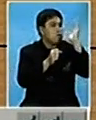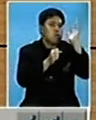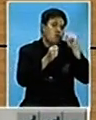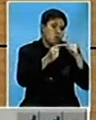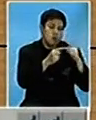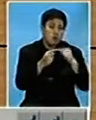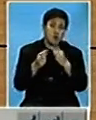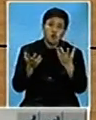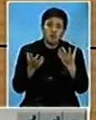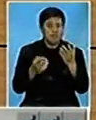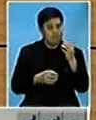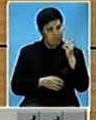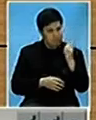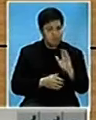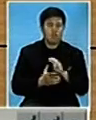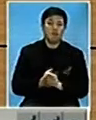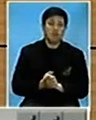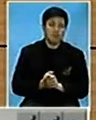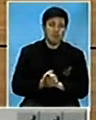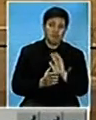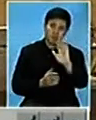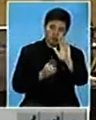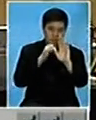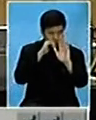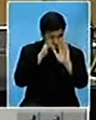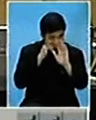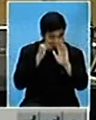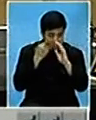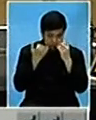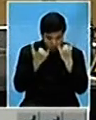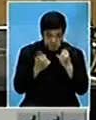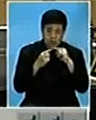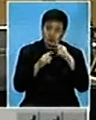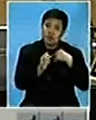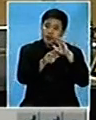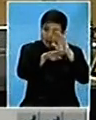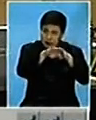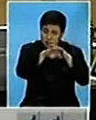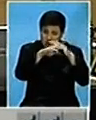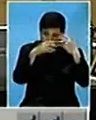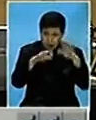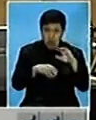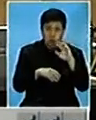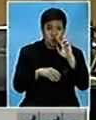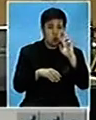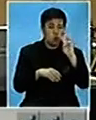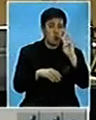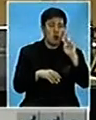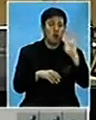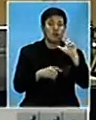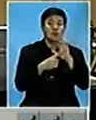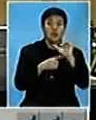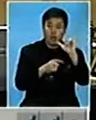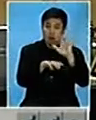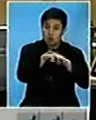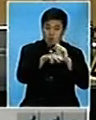างนั้นหรือก็ไม่ใช่ ก็อย่างนี้นะท่านวัชระครับเมื่อกี้ผมก็เตือนท่านวรชัยเหมะไปส